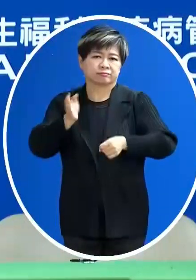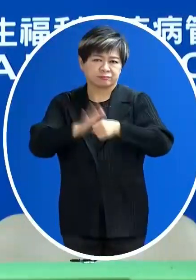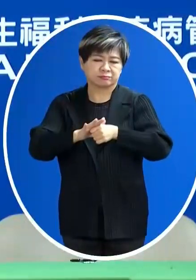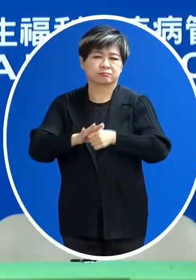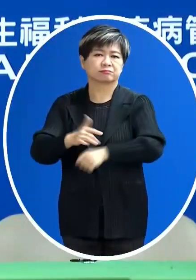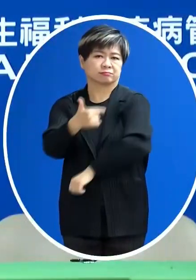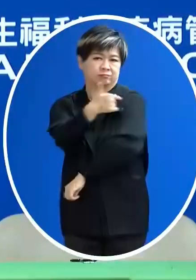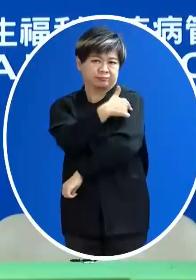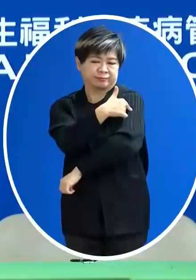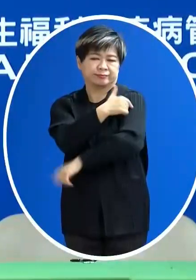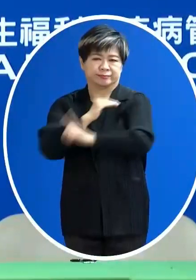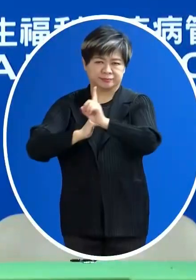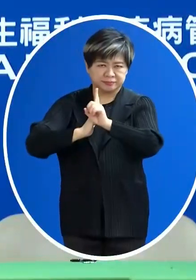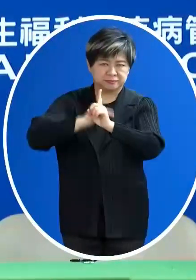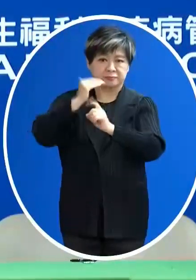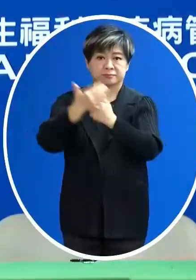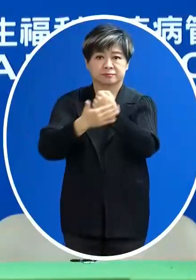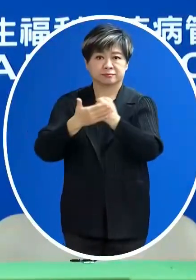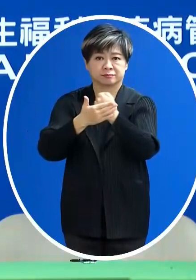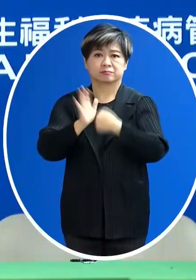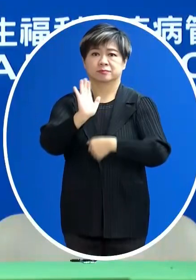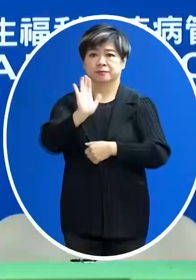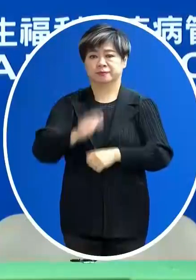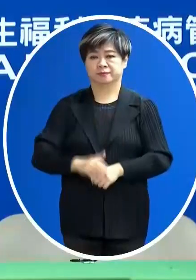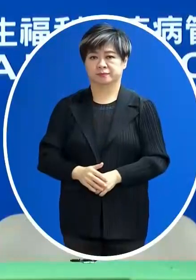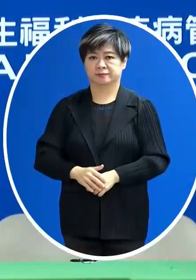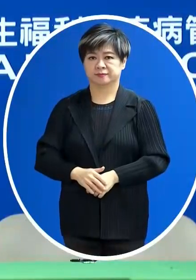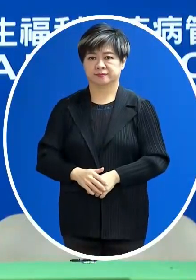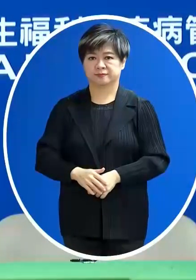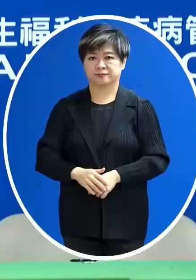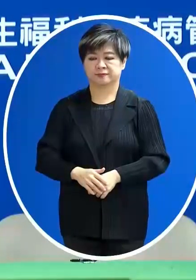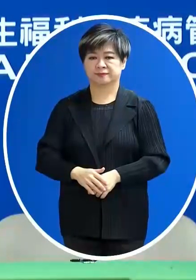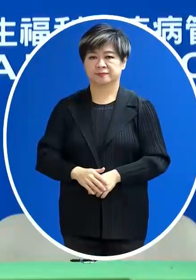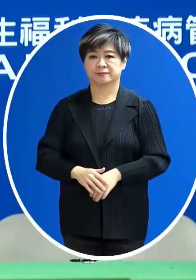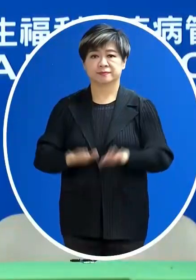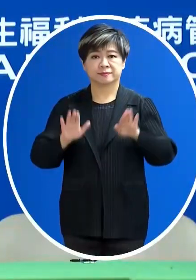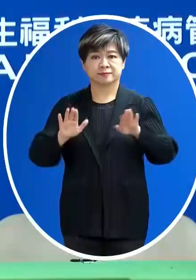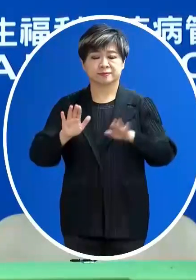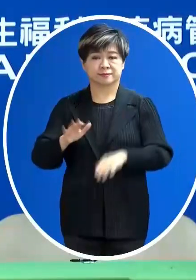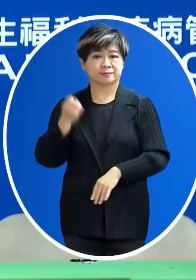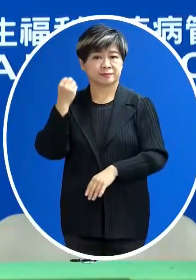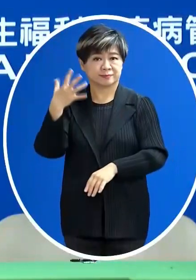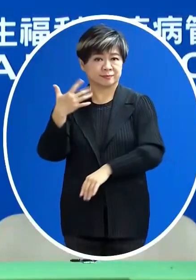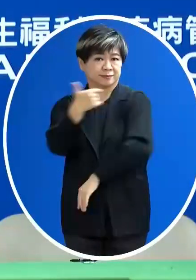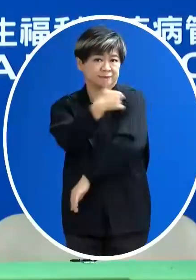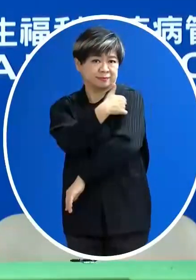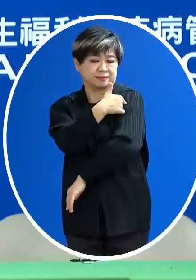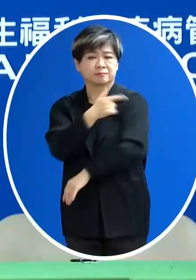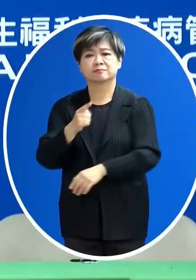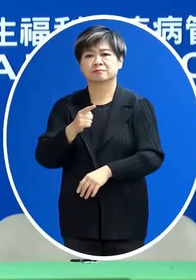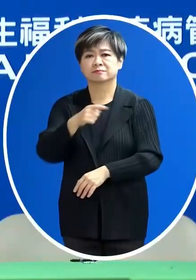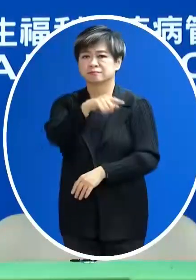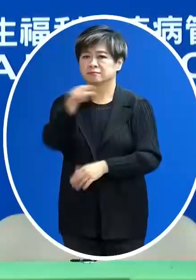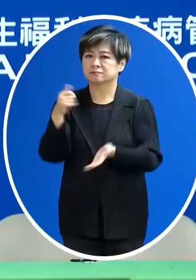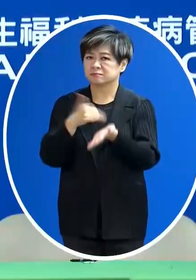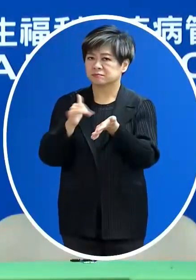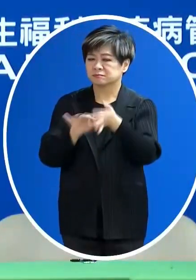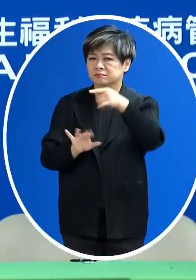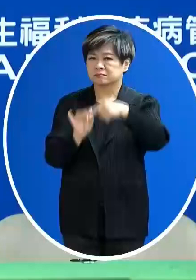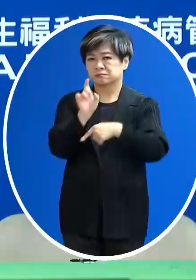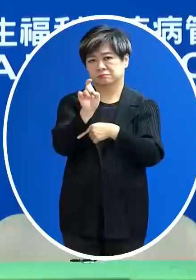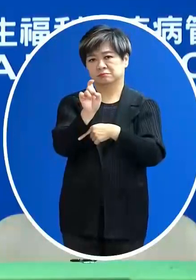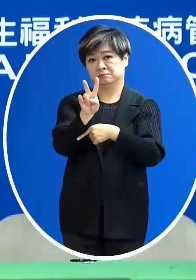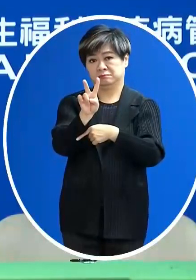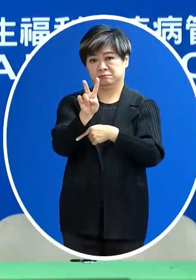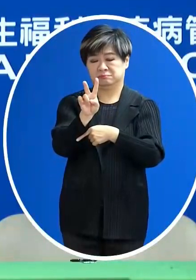把这个疫苗给打好。目前我们的次世代的疫苗的这个覆盖率大概只有